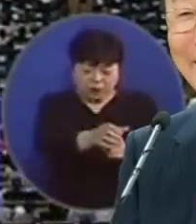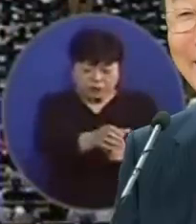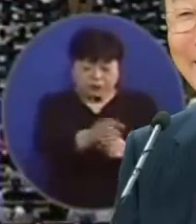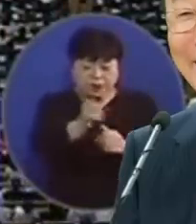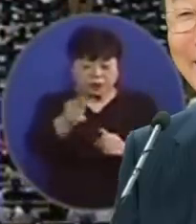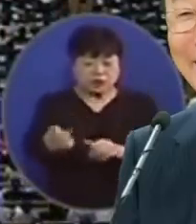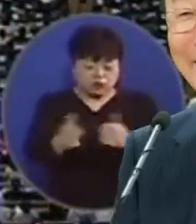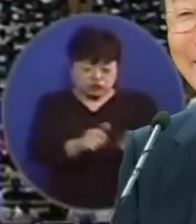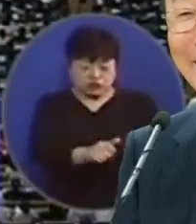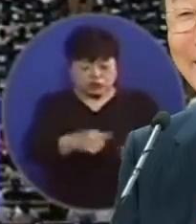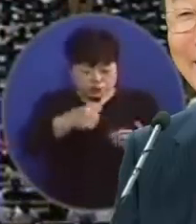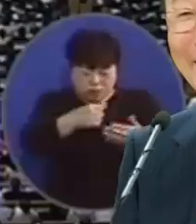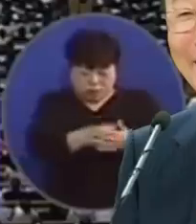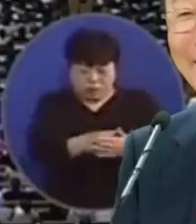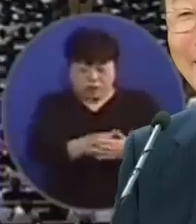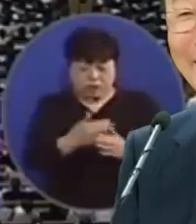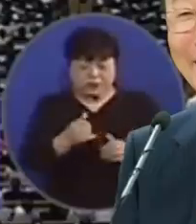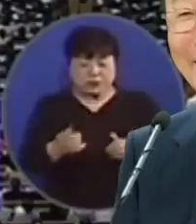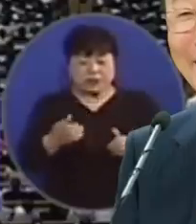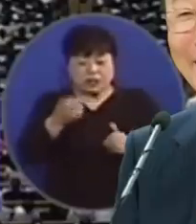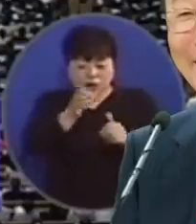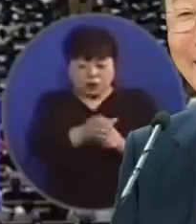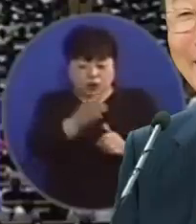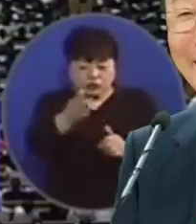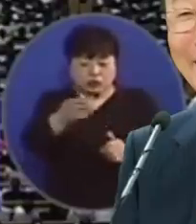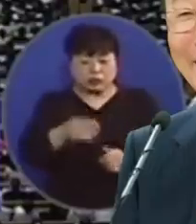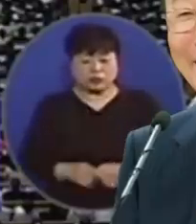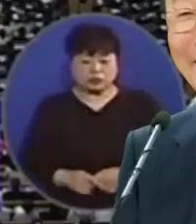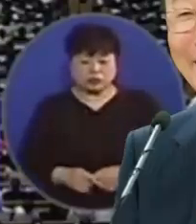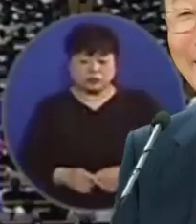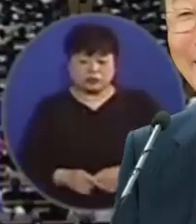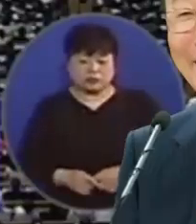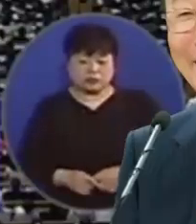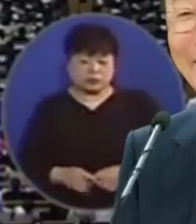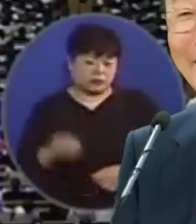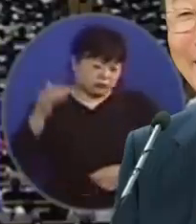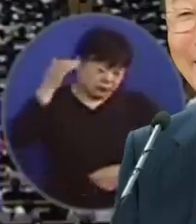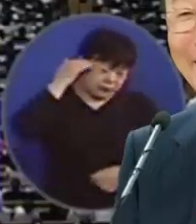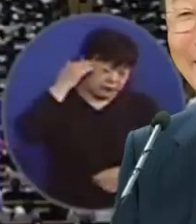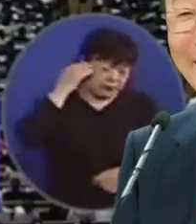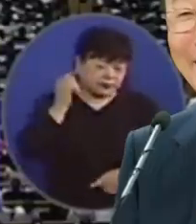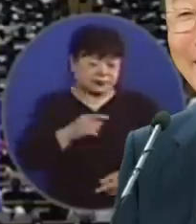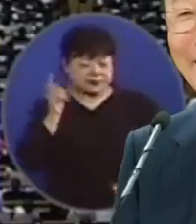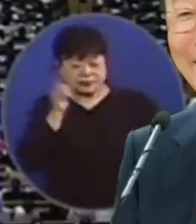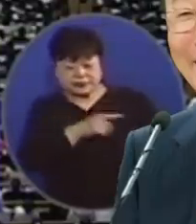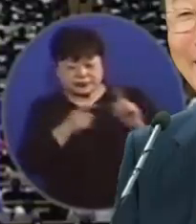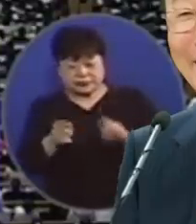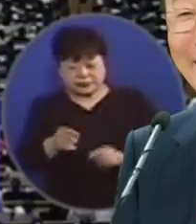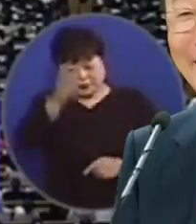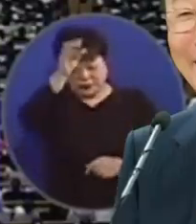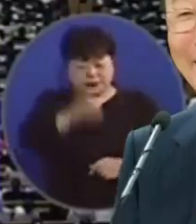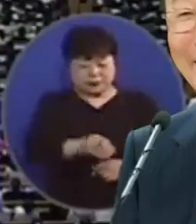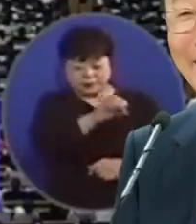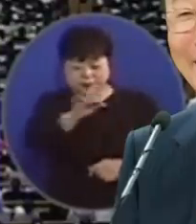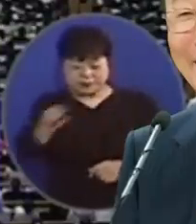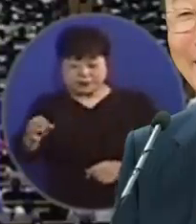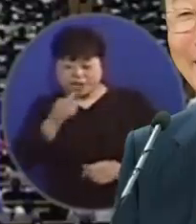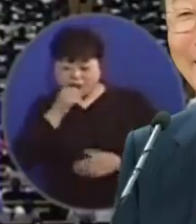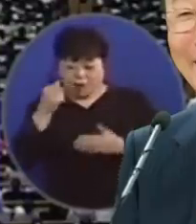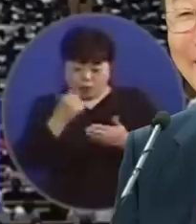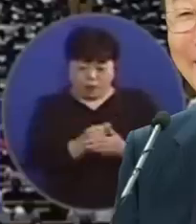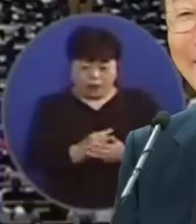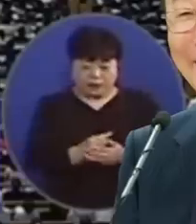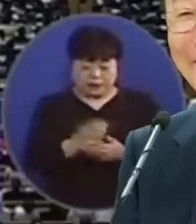그들이 죽이기로 결의하고 이방인들에게 넘겨주어 그를 조롱하며 채찍질하며 십자가에 못 박게 할 것이나 제3일에 살아나리라.